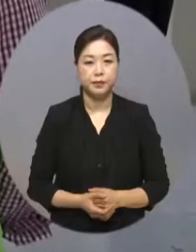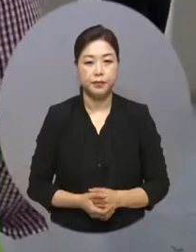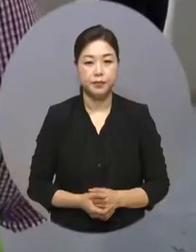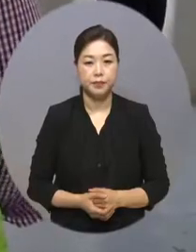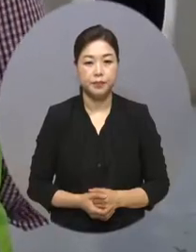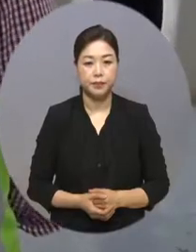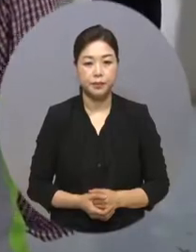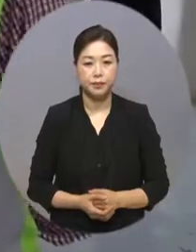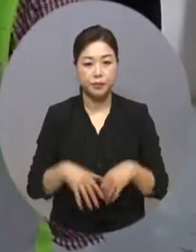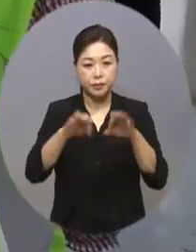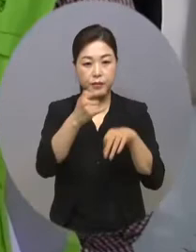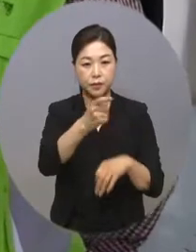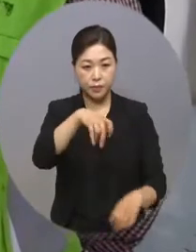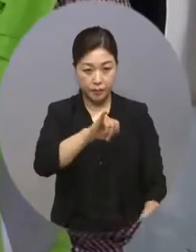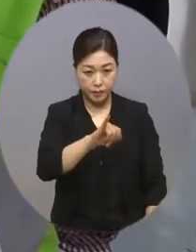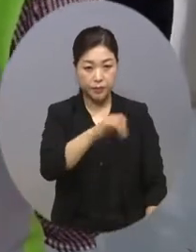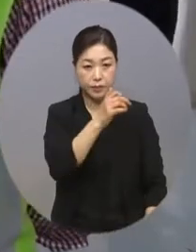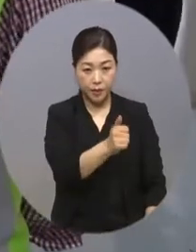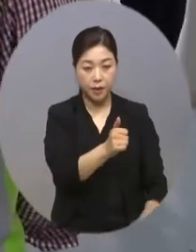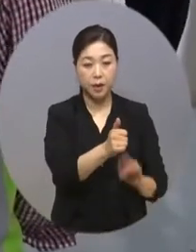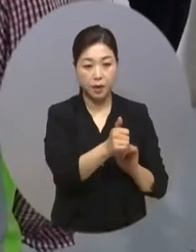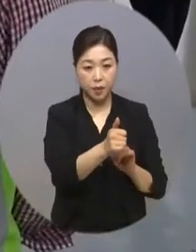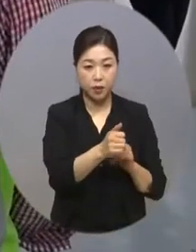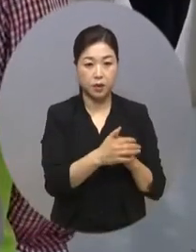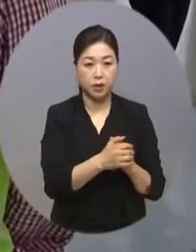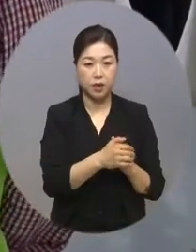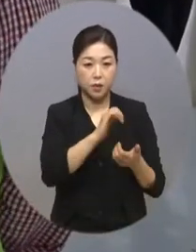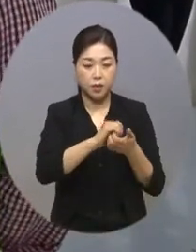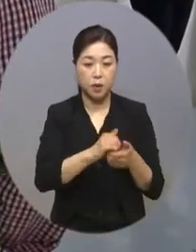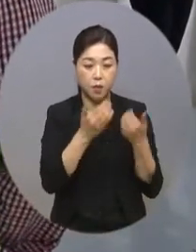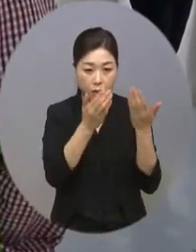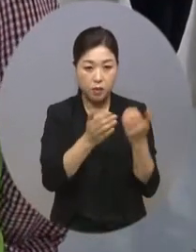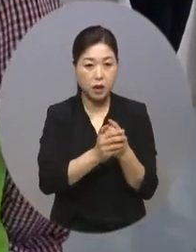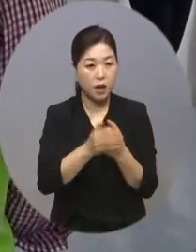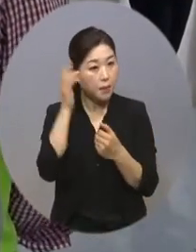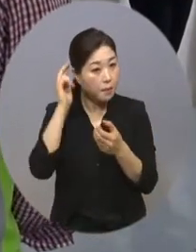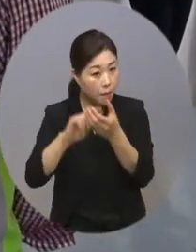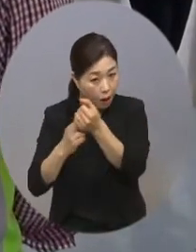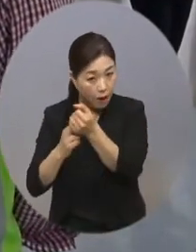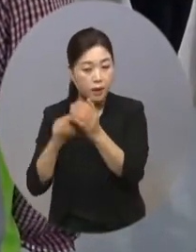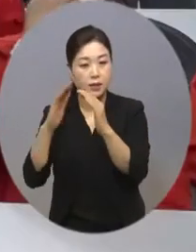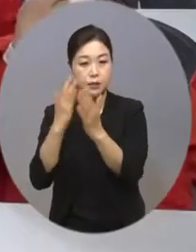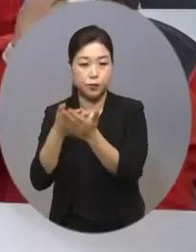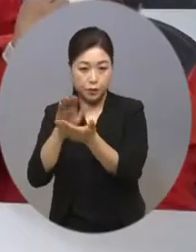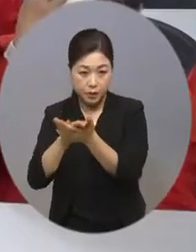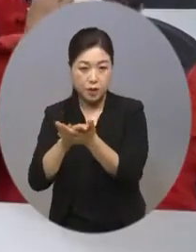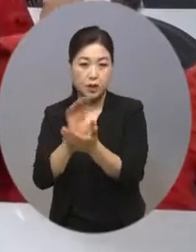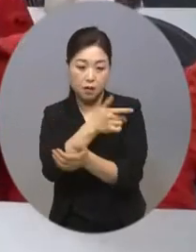이어 김종기 대표는 전기봉사, 미용봉사, 집수리봉사 등 각기